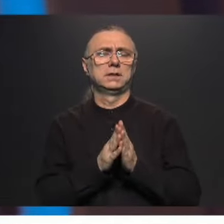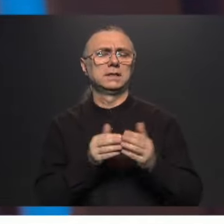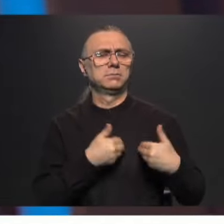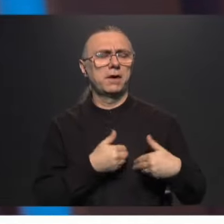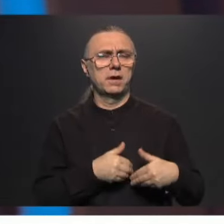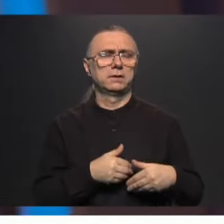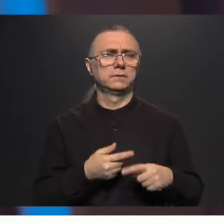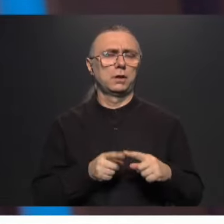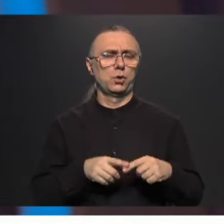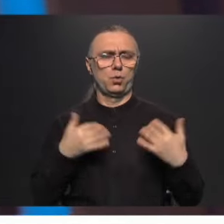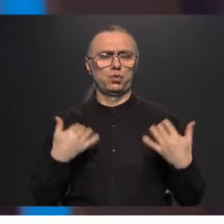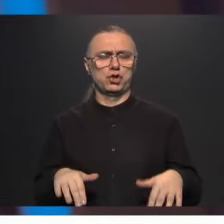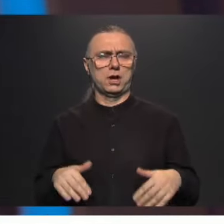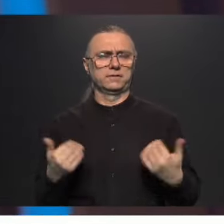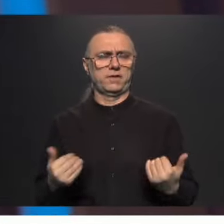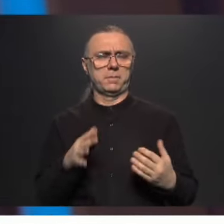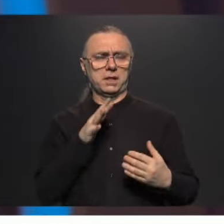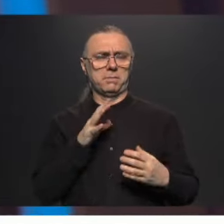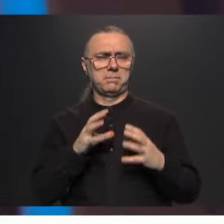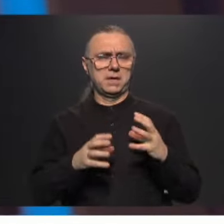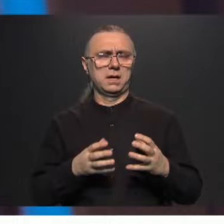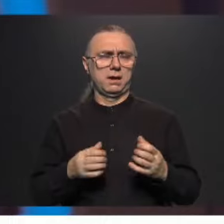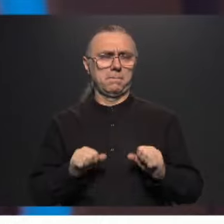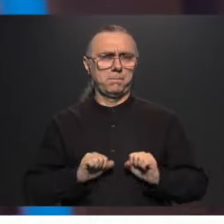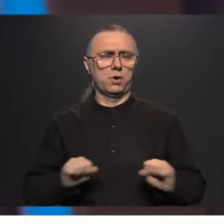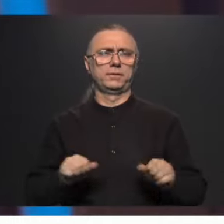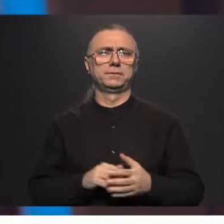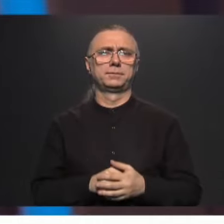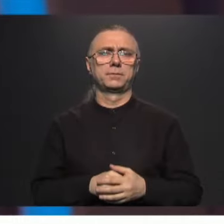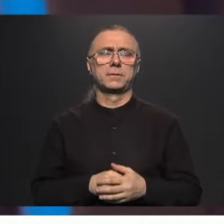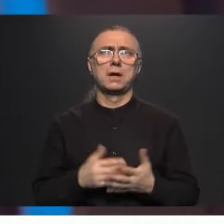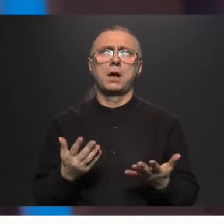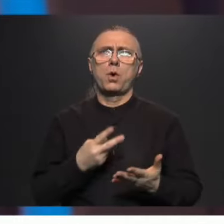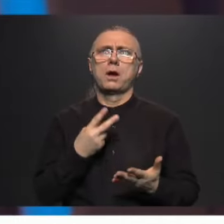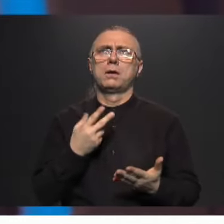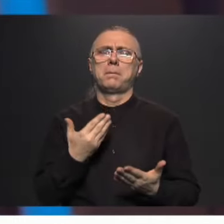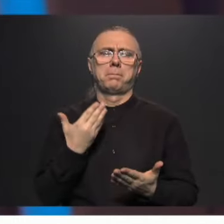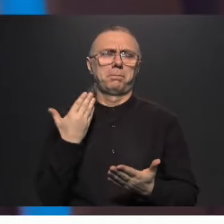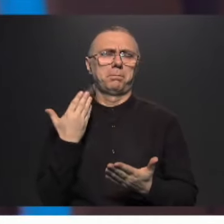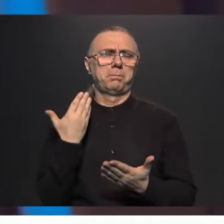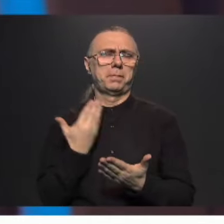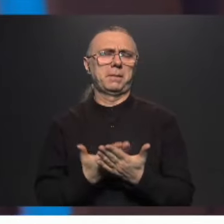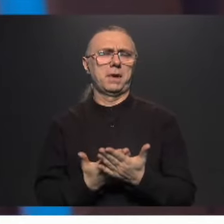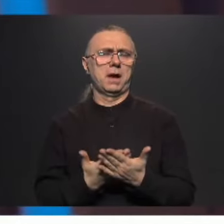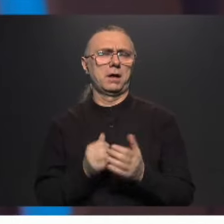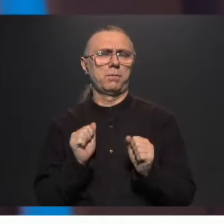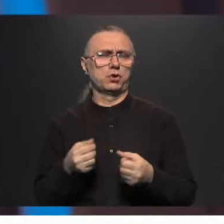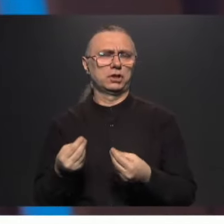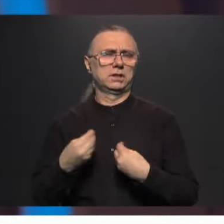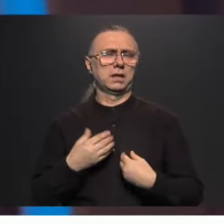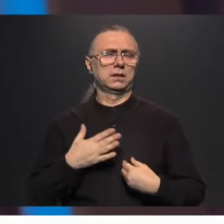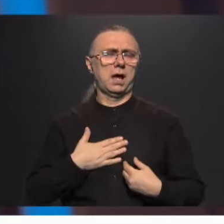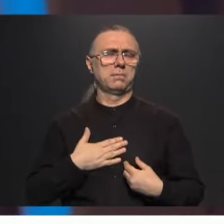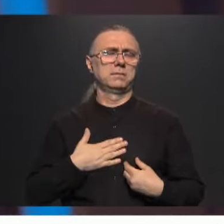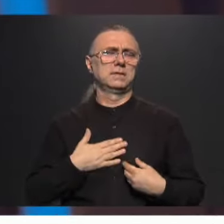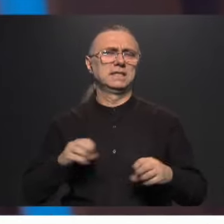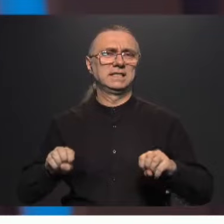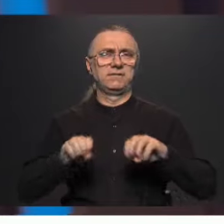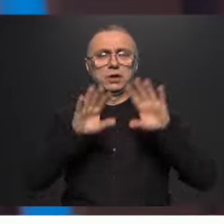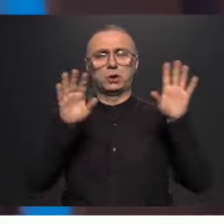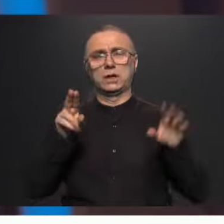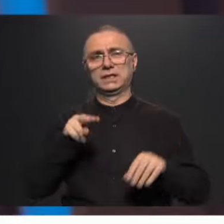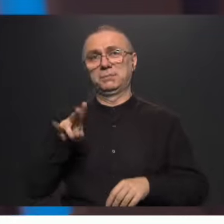скажите, пожалуйста, какой пример может нам дать святой Дмитрий Донской в реальной нашей жизни, и особенно, как его пример